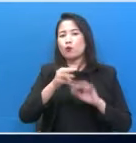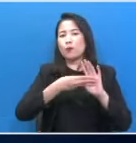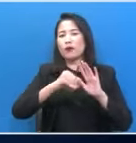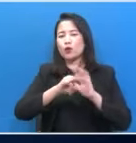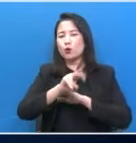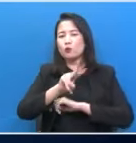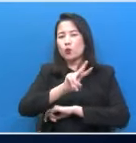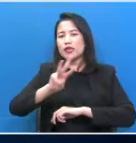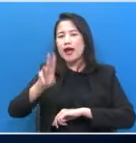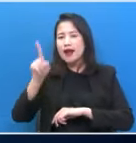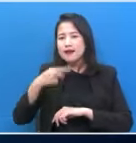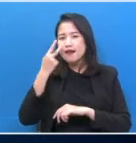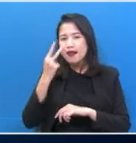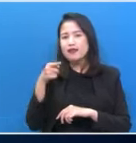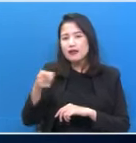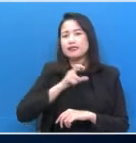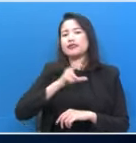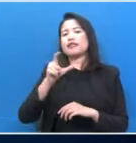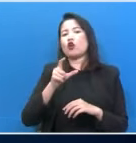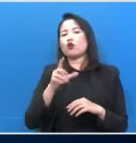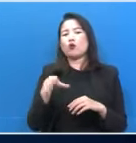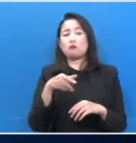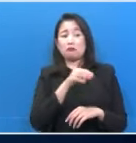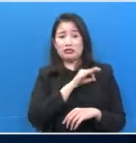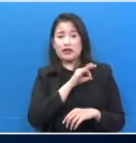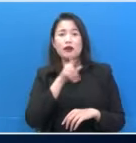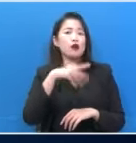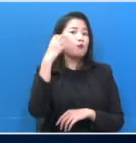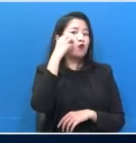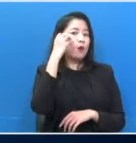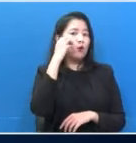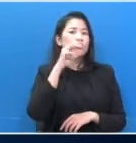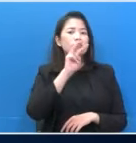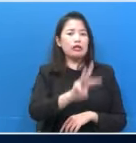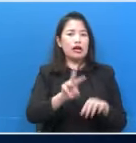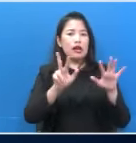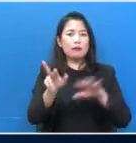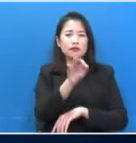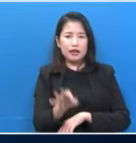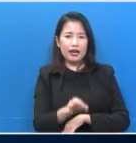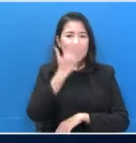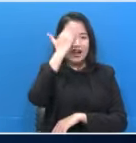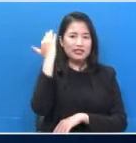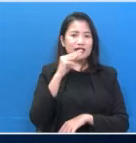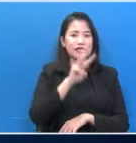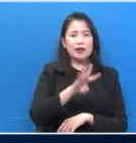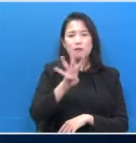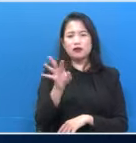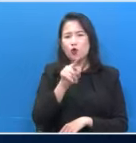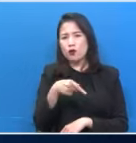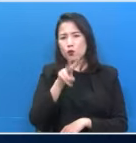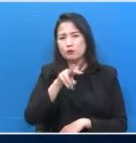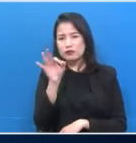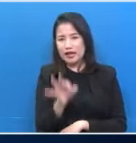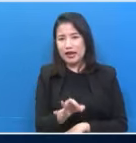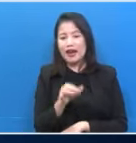juga memperlihatkan elektabilitas bacapres saling susul. Prabowo meraih 38%, Ganjar 34,2%, dan